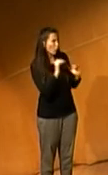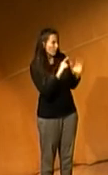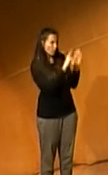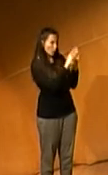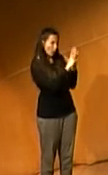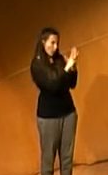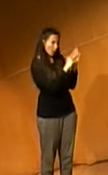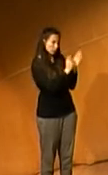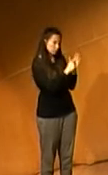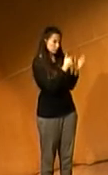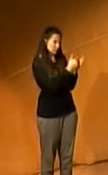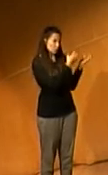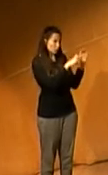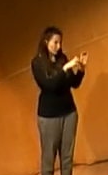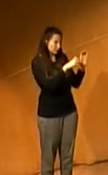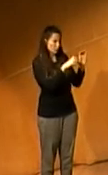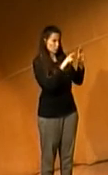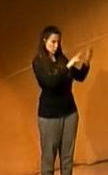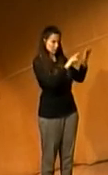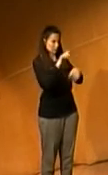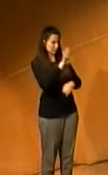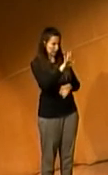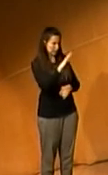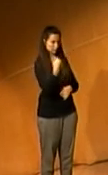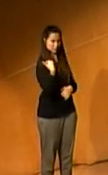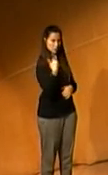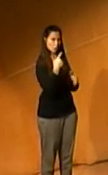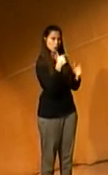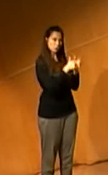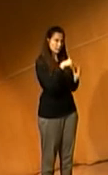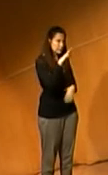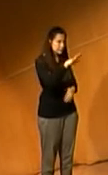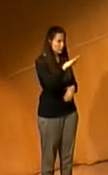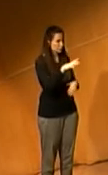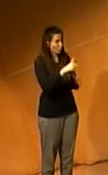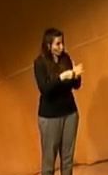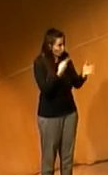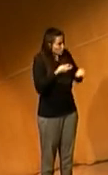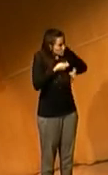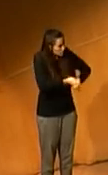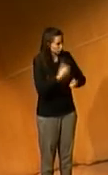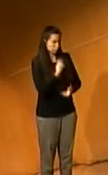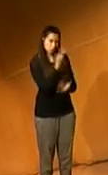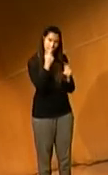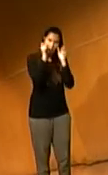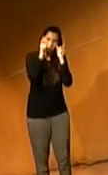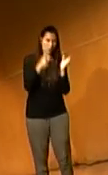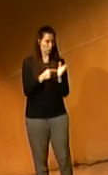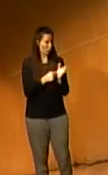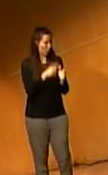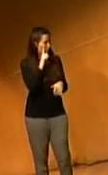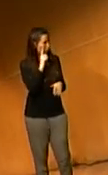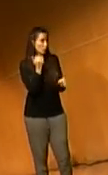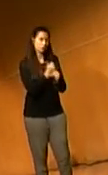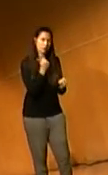1975, qu'elle a été renforcée en 2005. Bon, je ne sais pas quand est-ce qu'on va se réveiller. À chaque fois, ils changent des